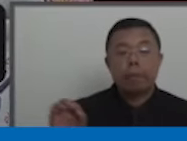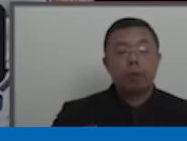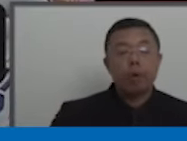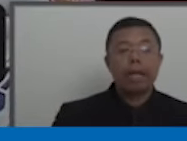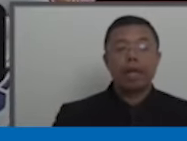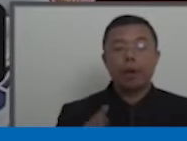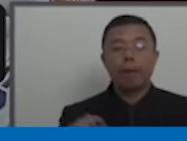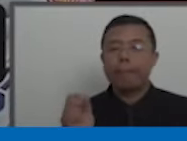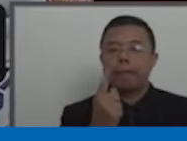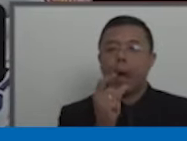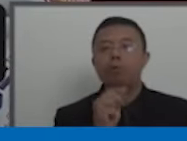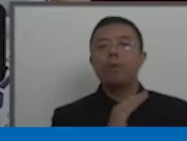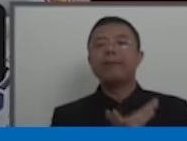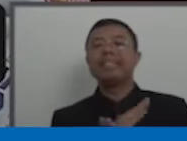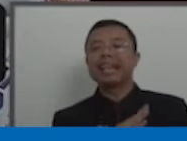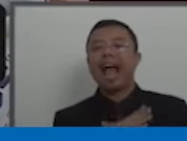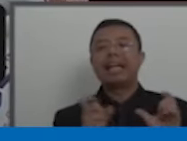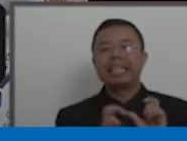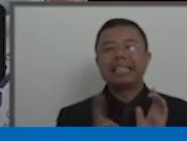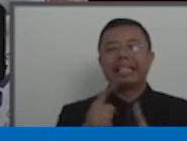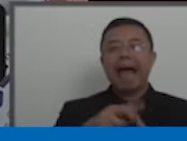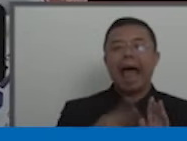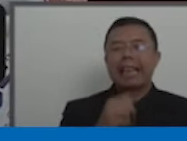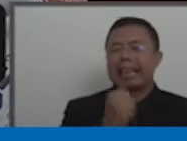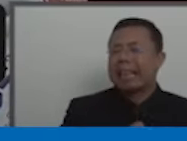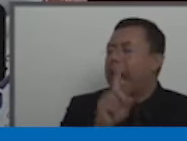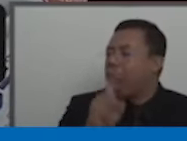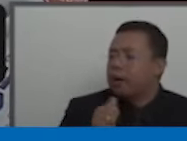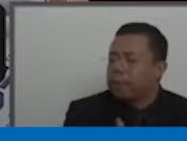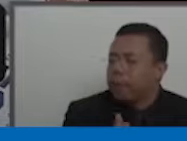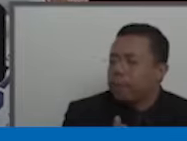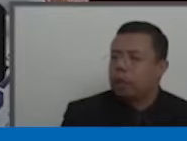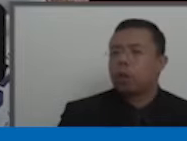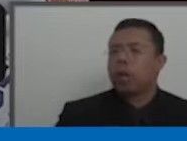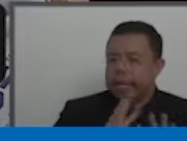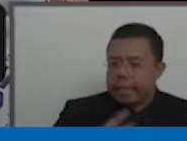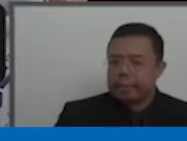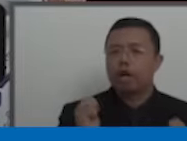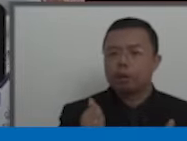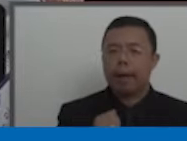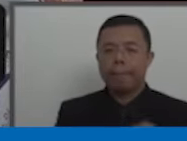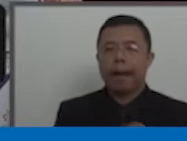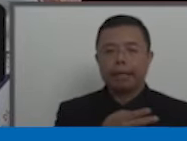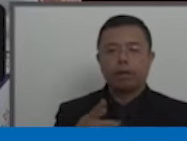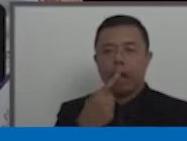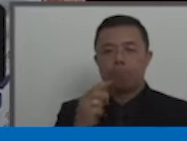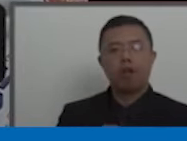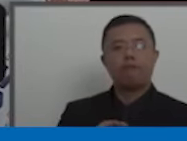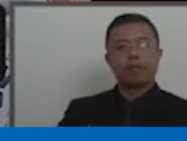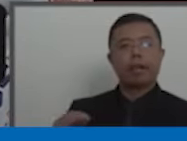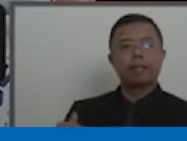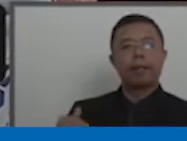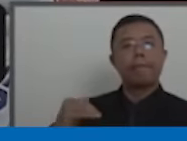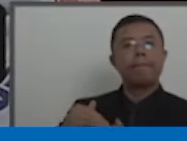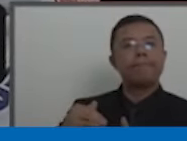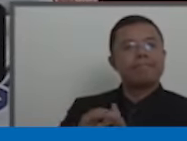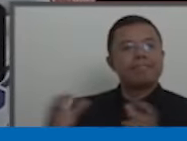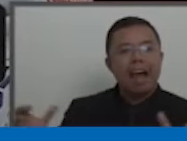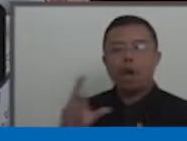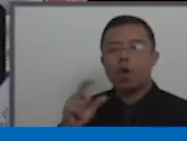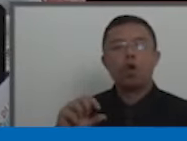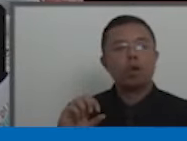untuk mencegah stunting itu mesti betul-betul dilakukan agar bangsa ini punya investasi besar terhadap SDM yang ada